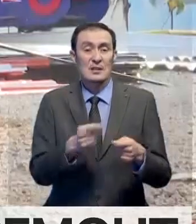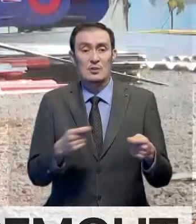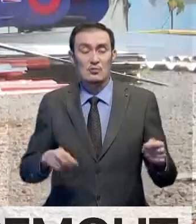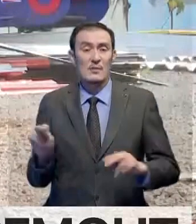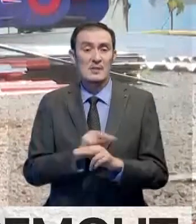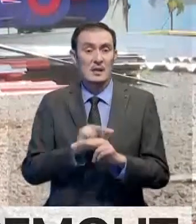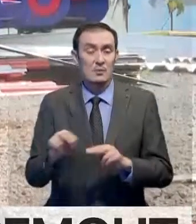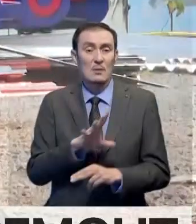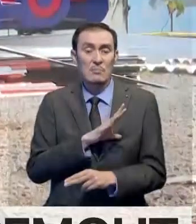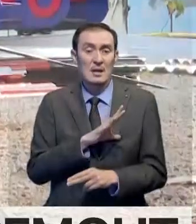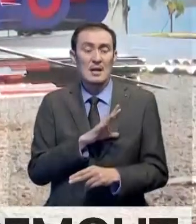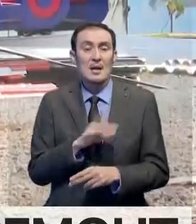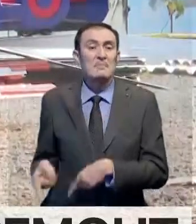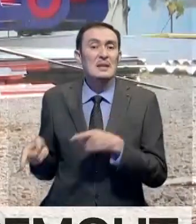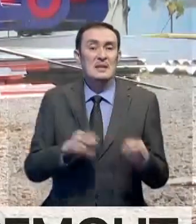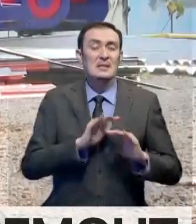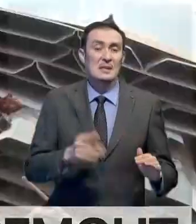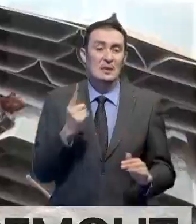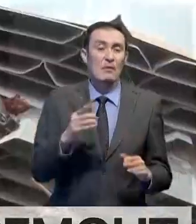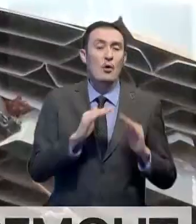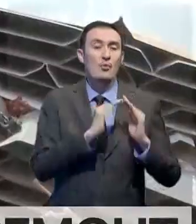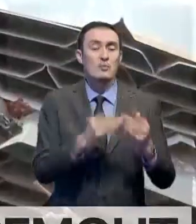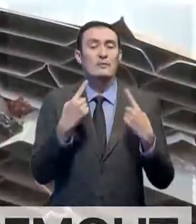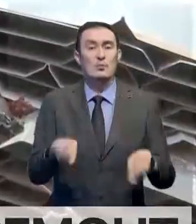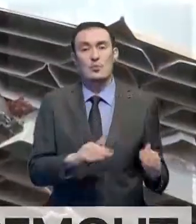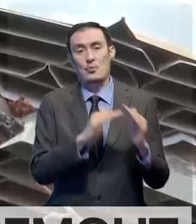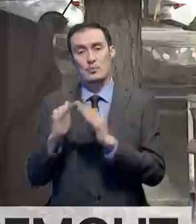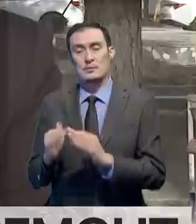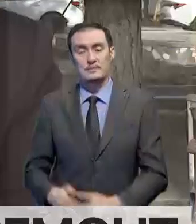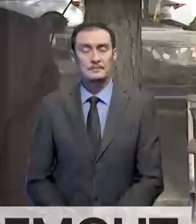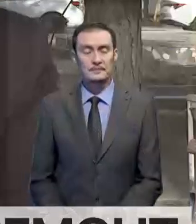затянувшегося ремонта стал переезд детей из одного корпуса в другой.